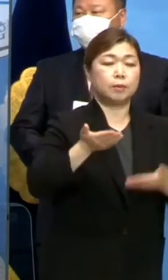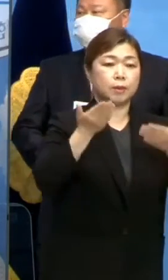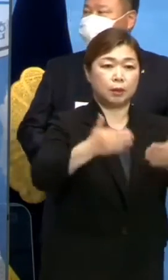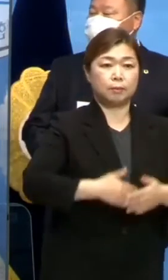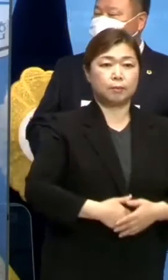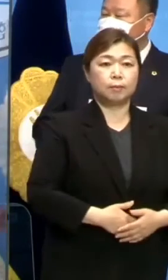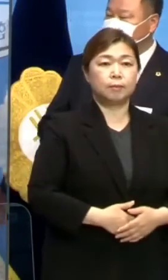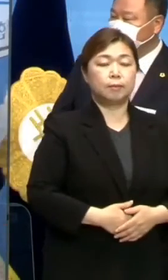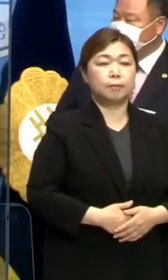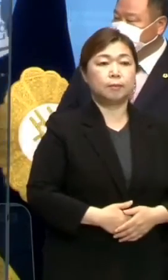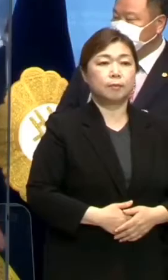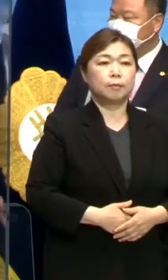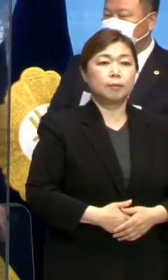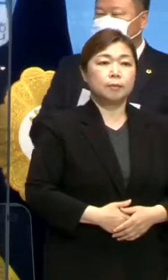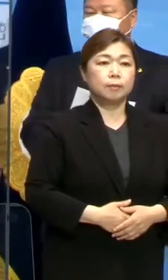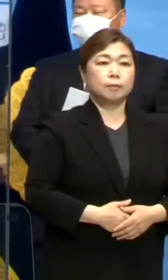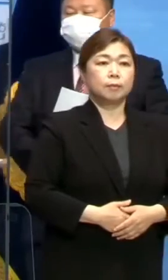다